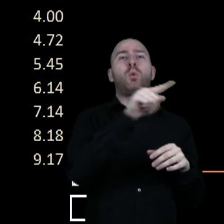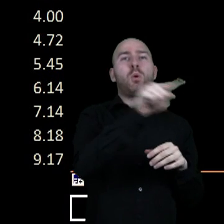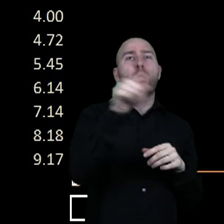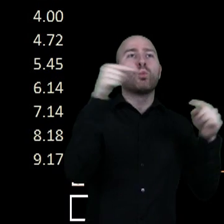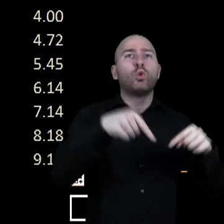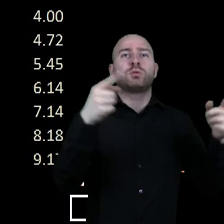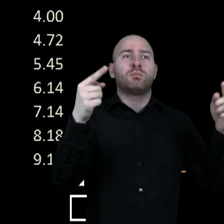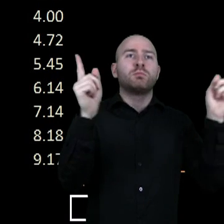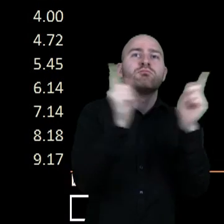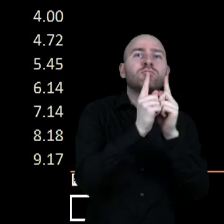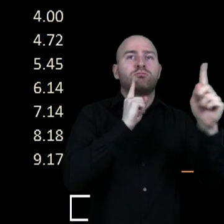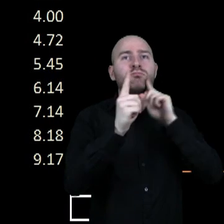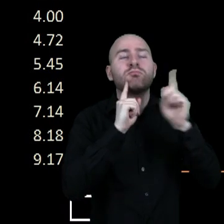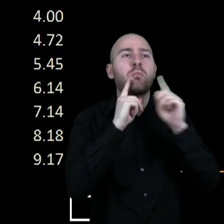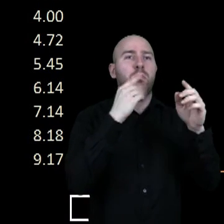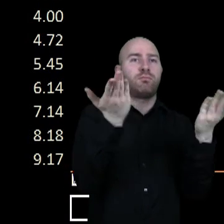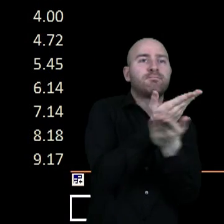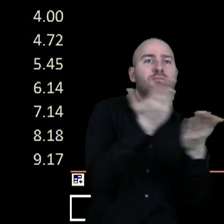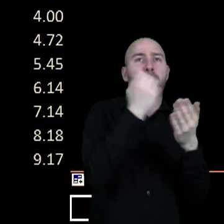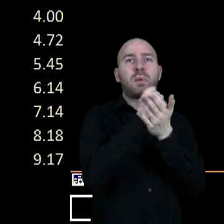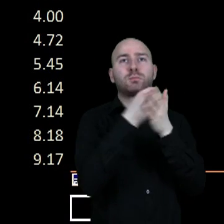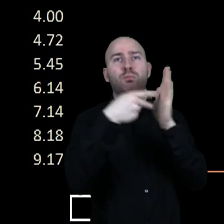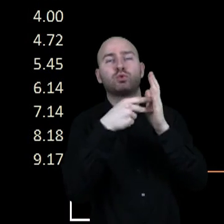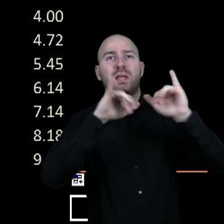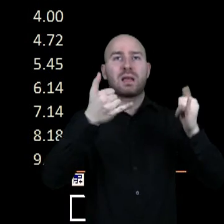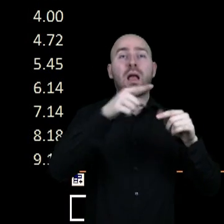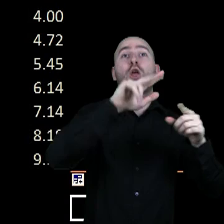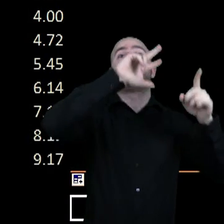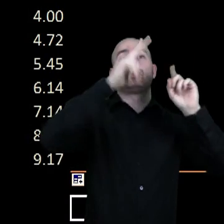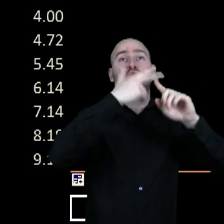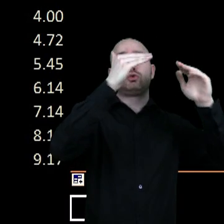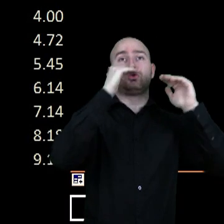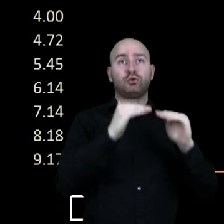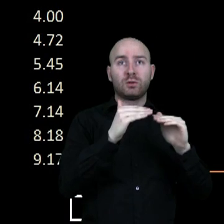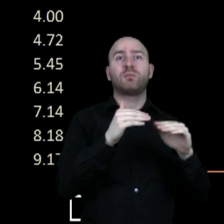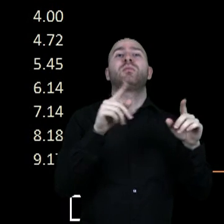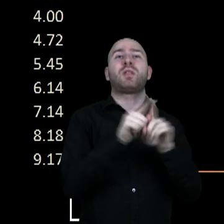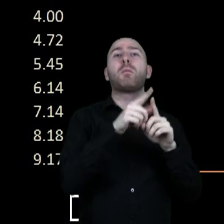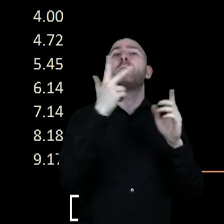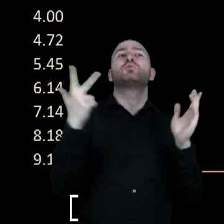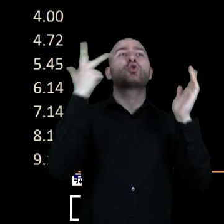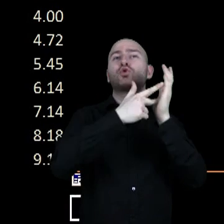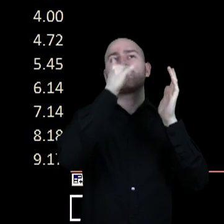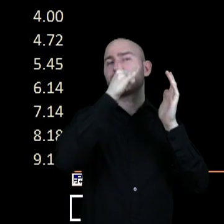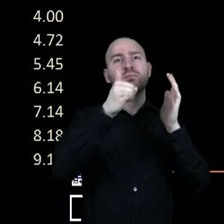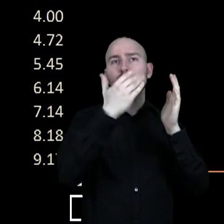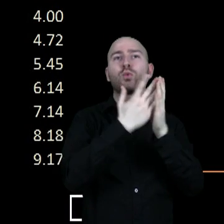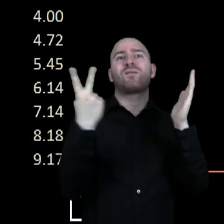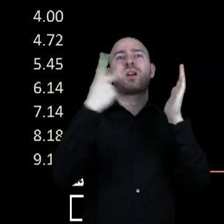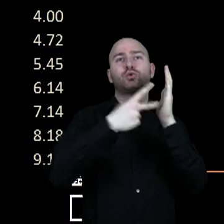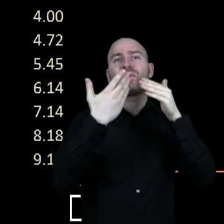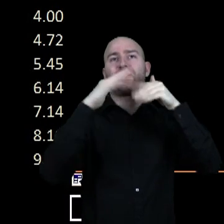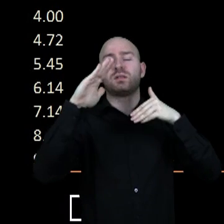tysiące. Bo teraz muszą obmyślać, jak dzielić się pracą. Trzeci programista nie da mi już nawet tych 3